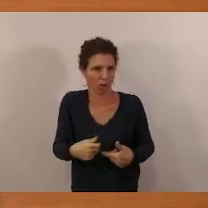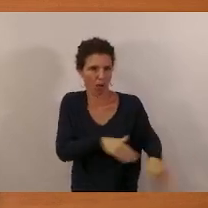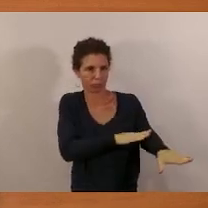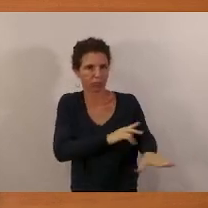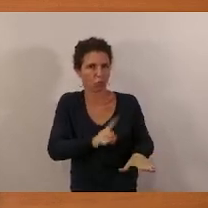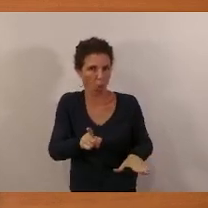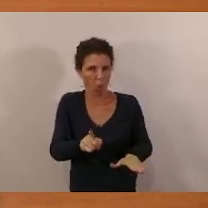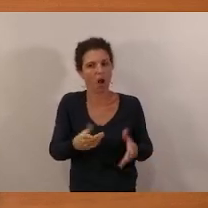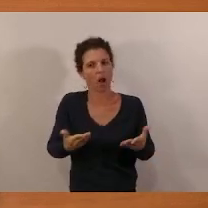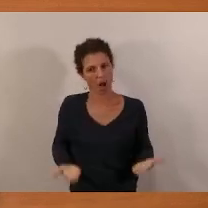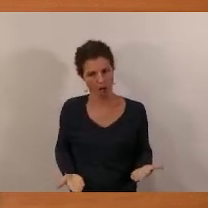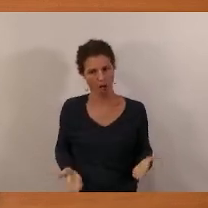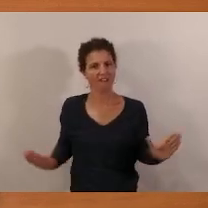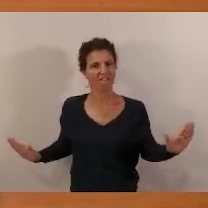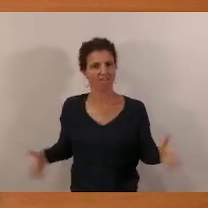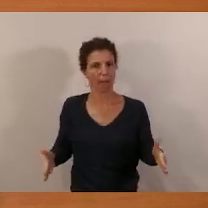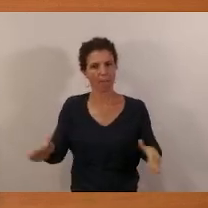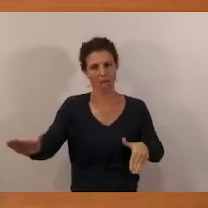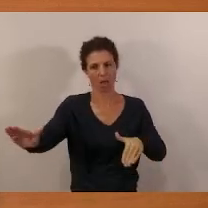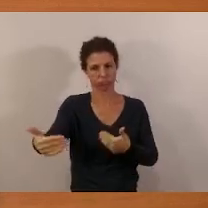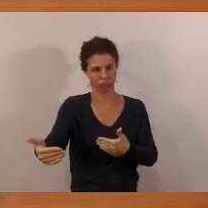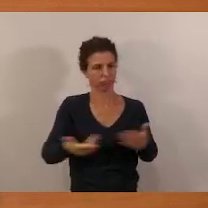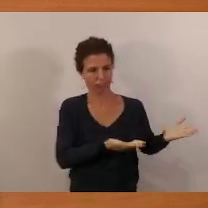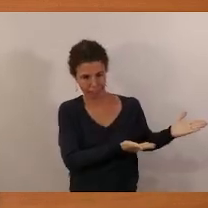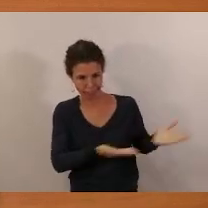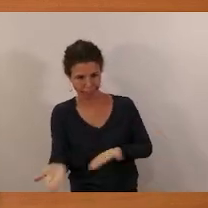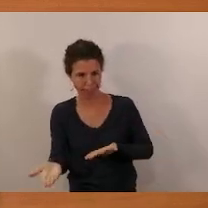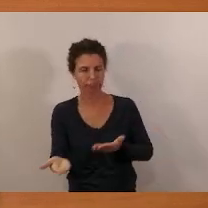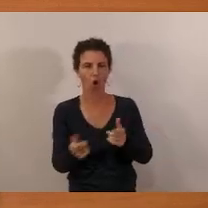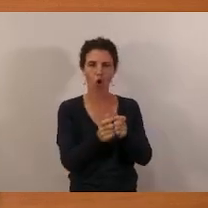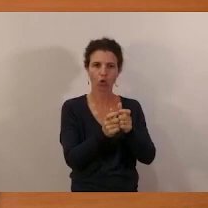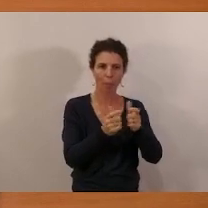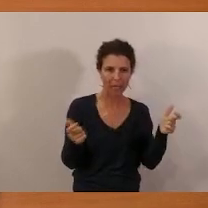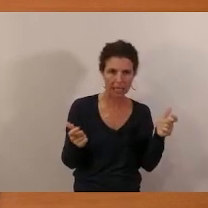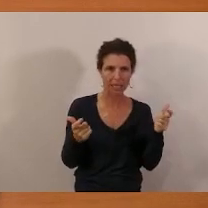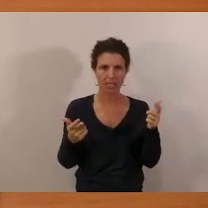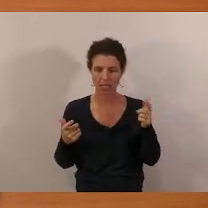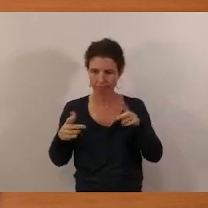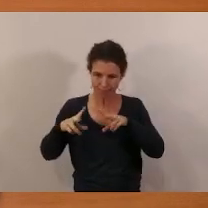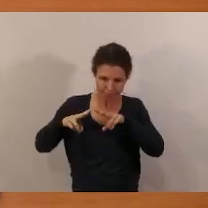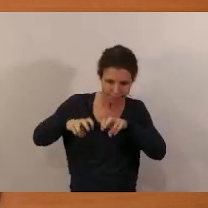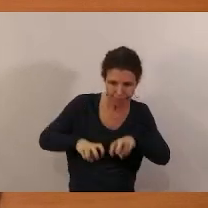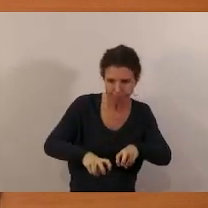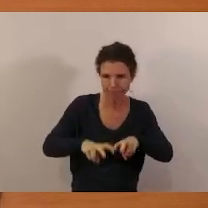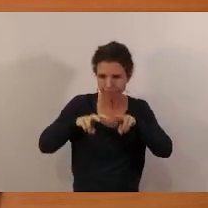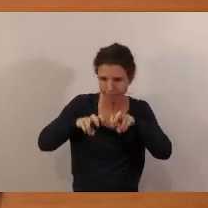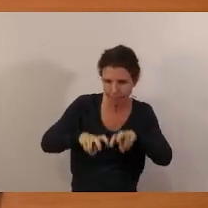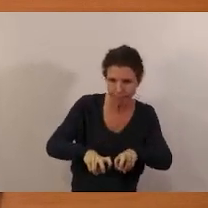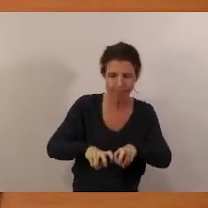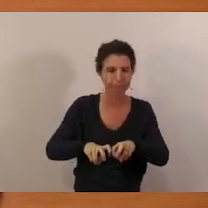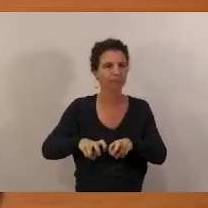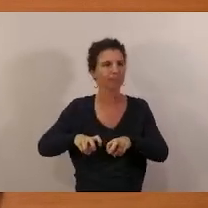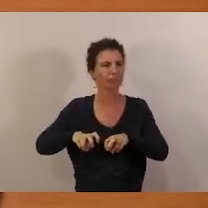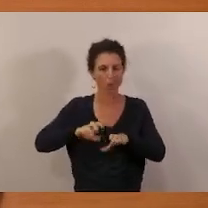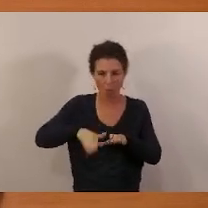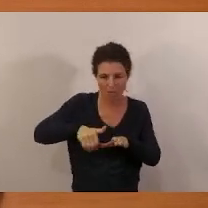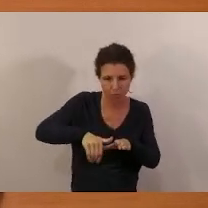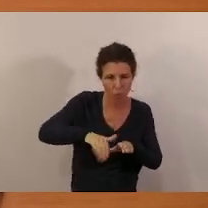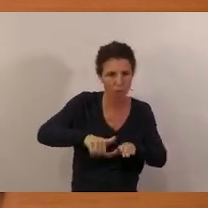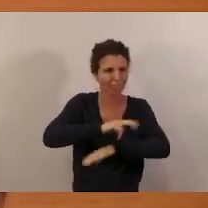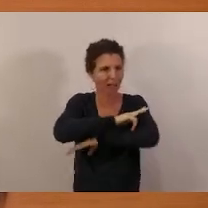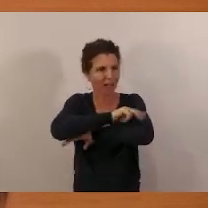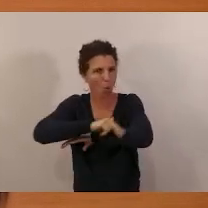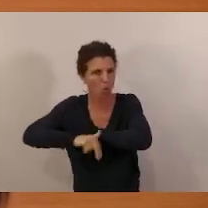est fermé pour permettre aux entreprises donc de réaliser à l'INRAP donc de réaliser ces fouilles. Et bien entendu,